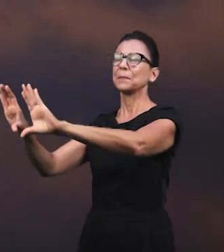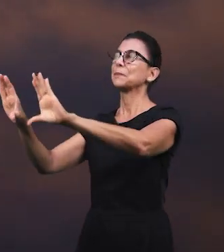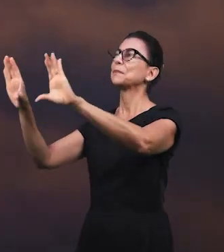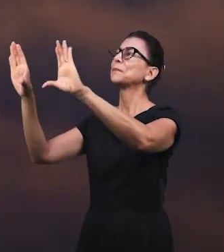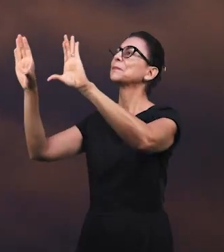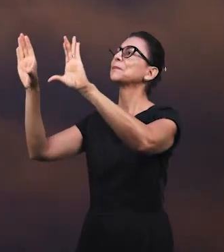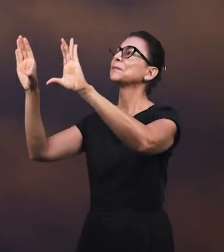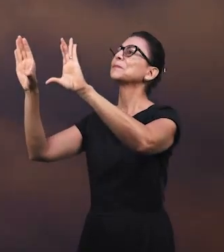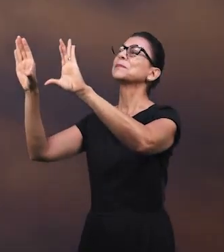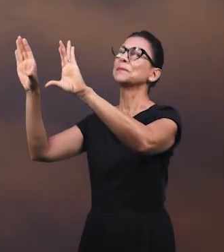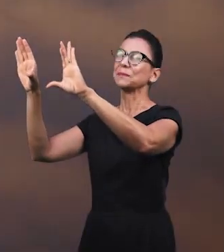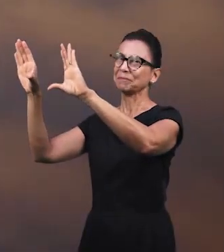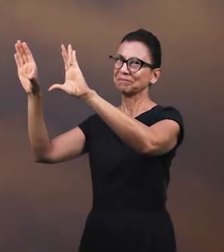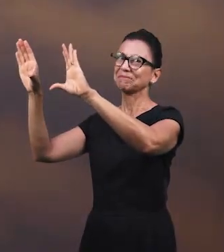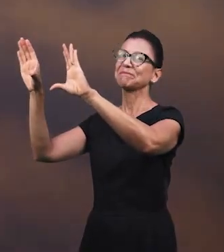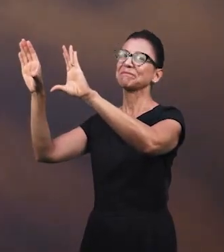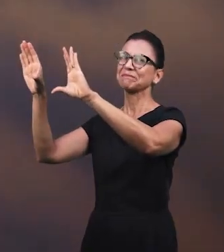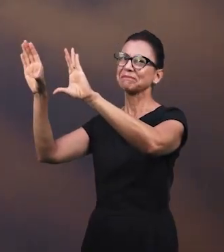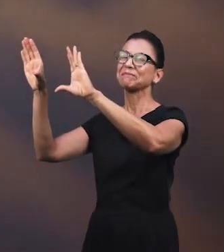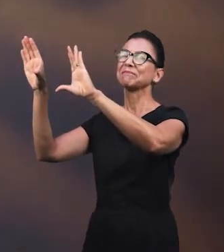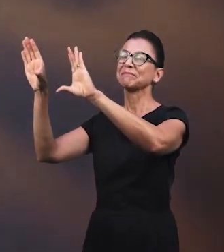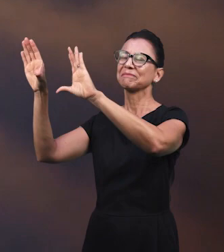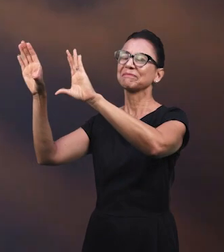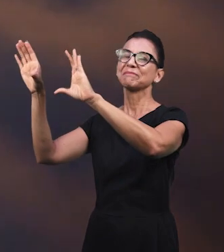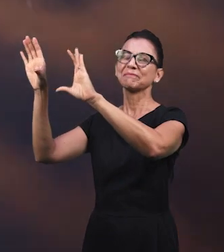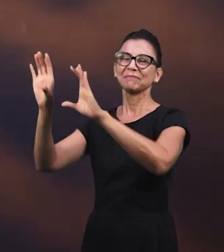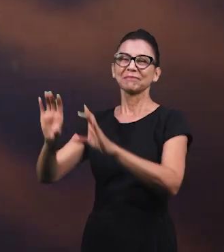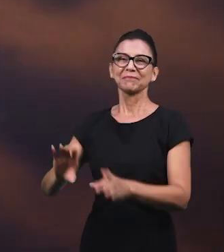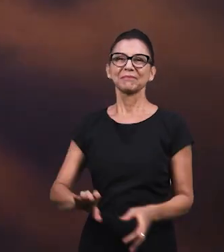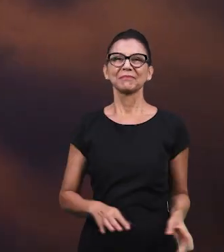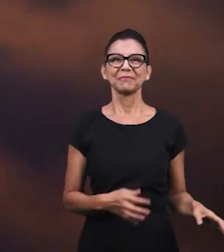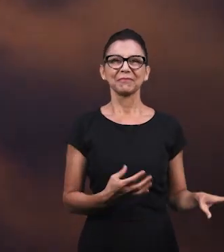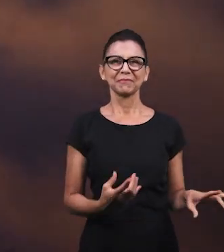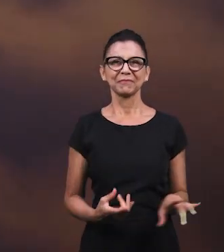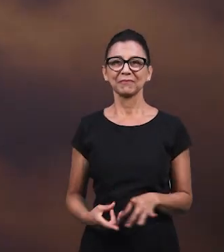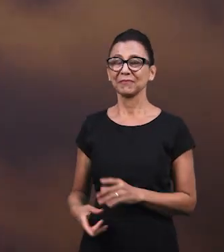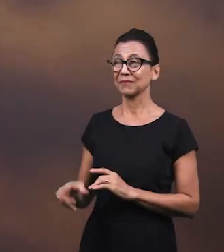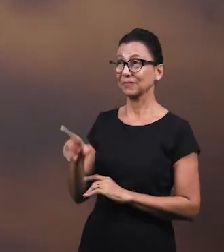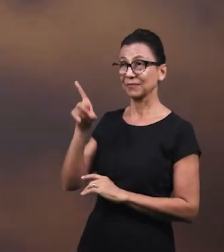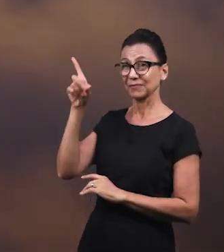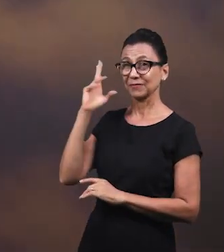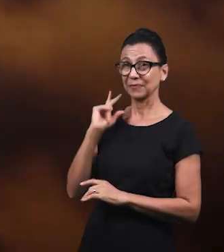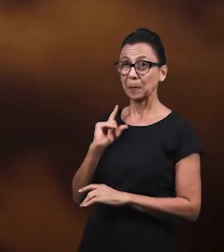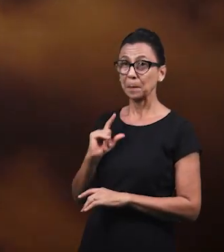Я отправлюсь на небеса, где я буду жить вечно.